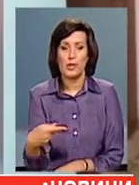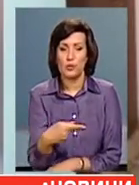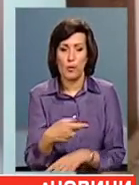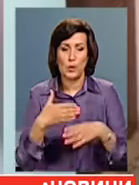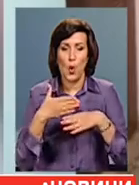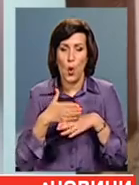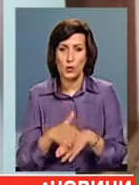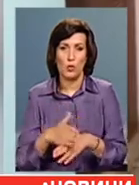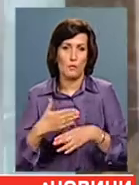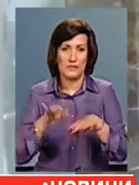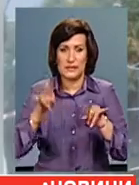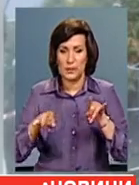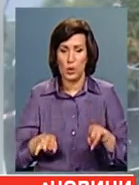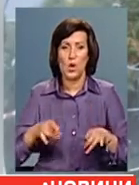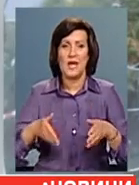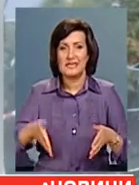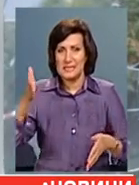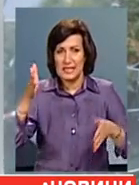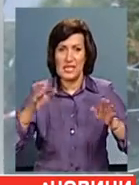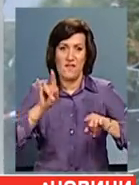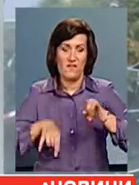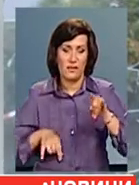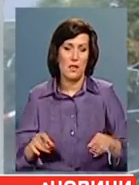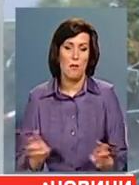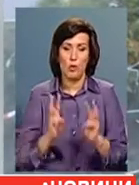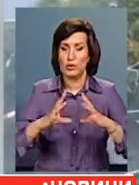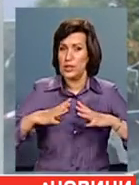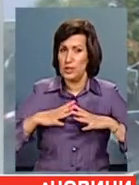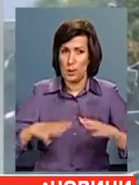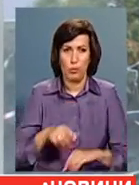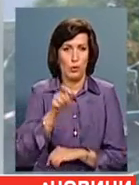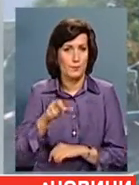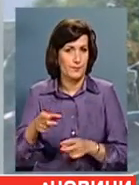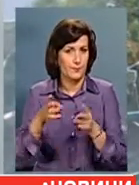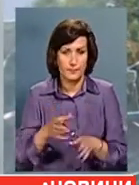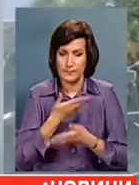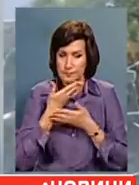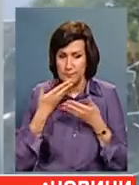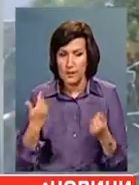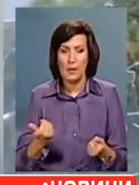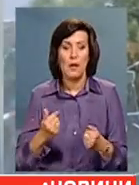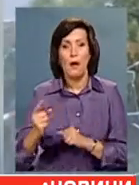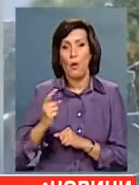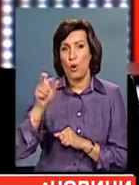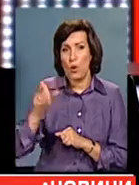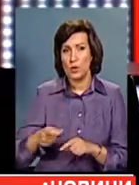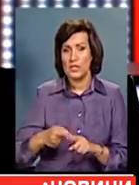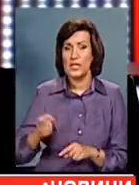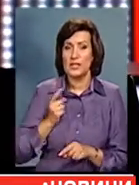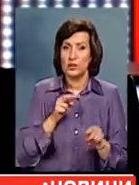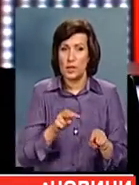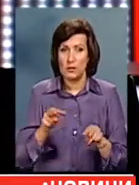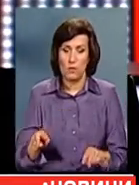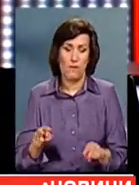Осколками посікло стекло, стіни і вікна. Пожежі не було. Ніхто з людей не дістав поранення. Охоронець, який чергував,